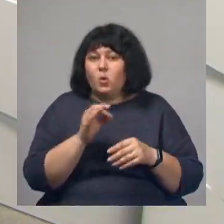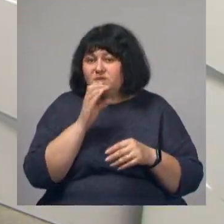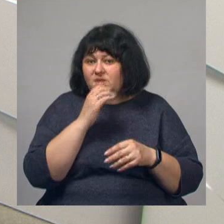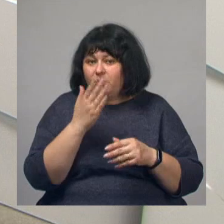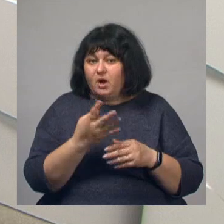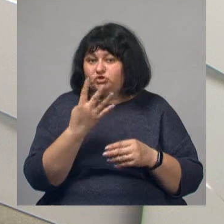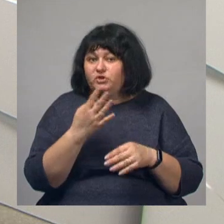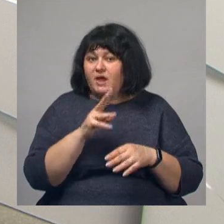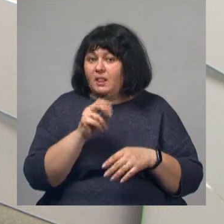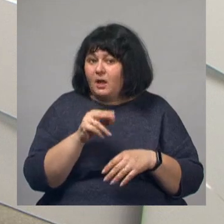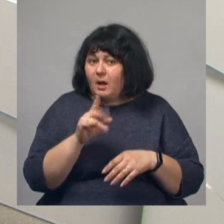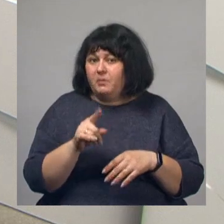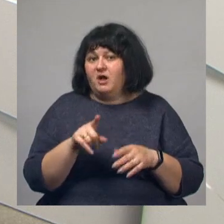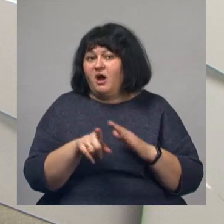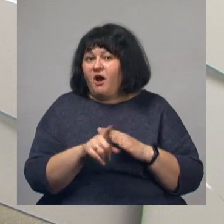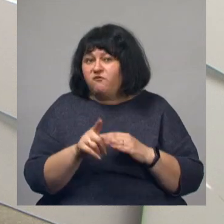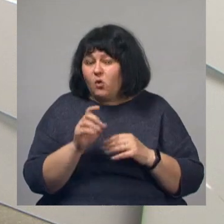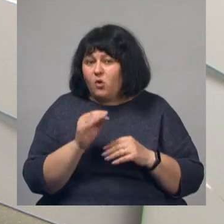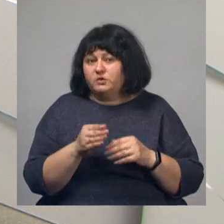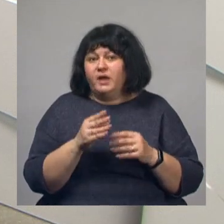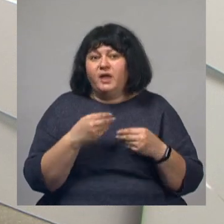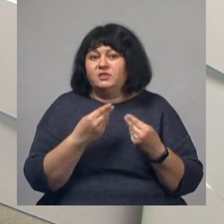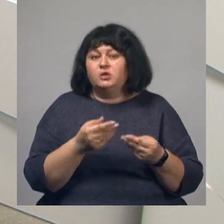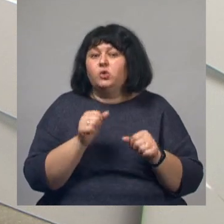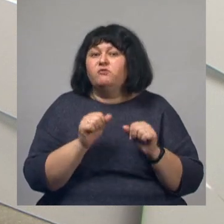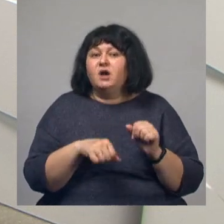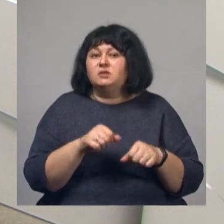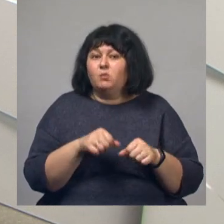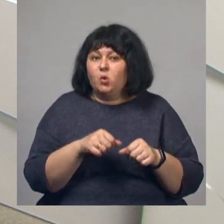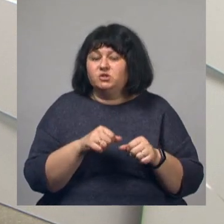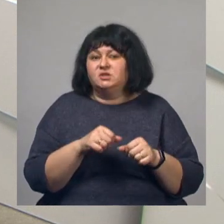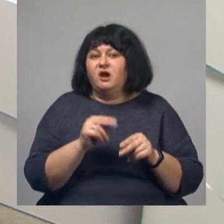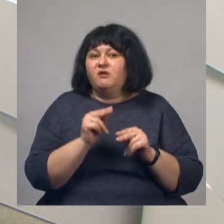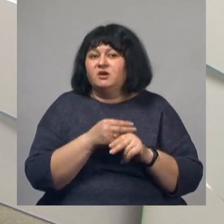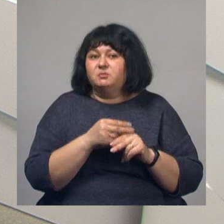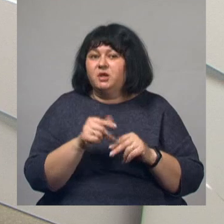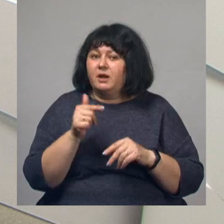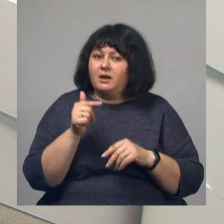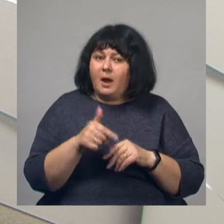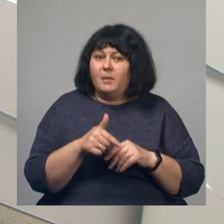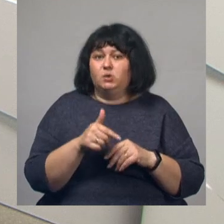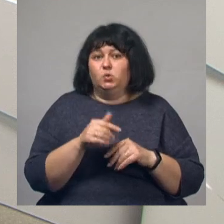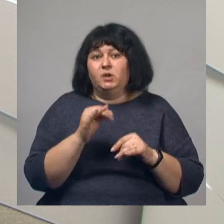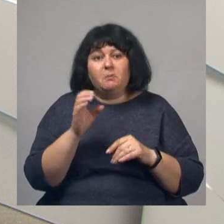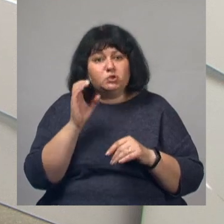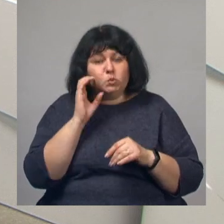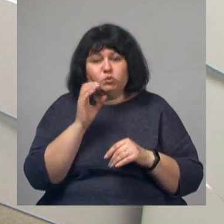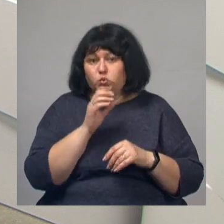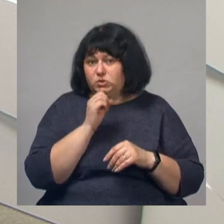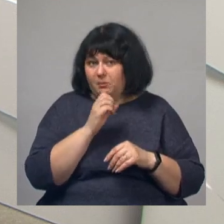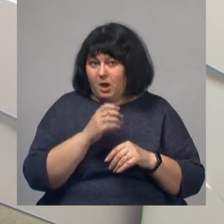4 лапы, хвост, они не дают возможности воспитать грамотную и послушную